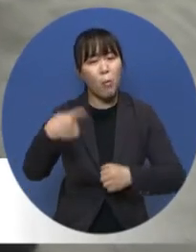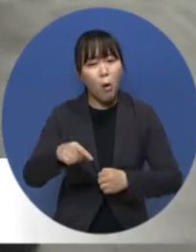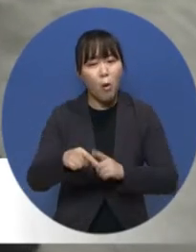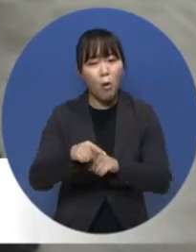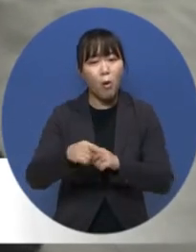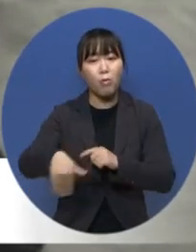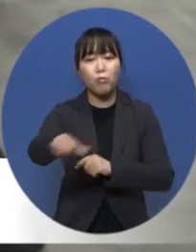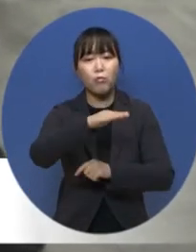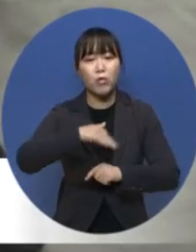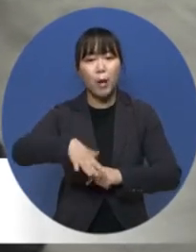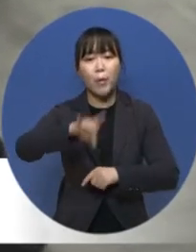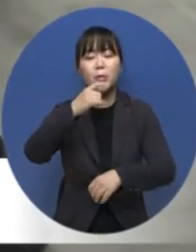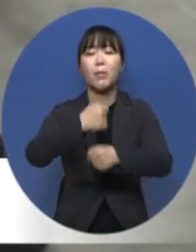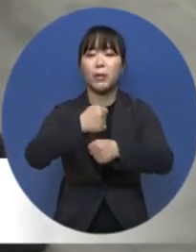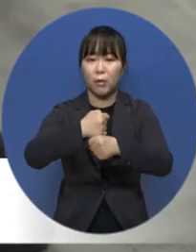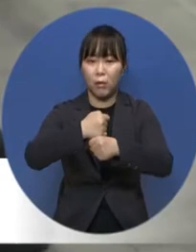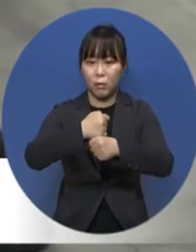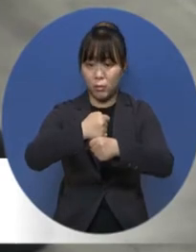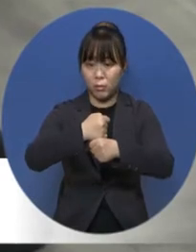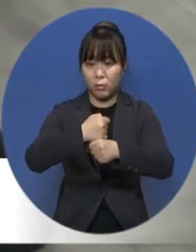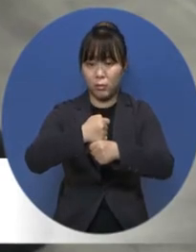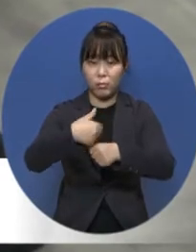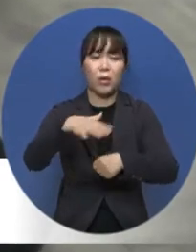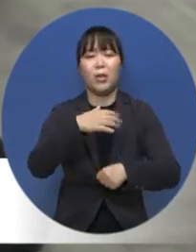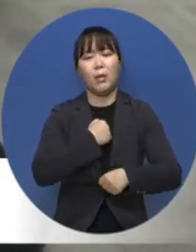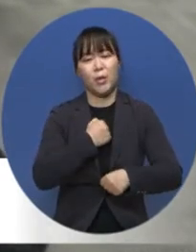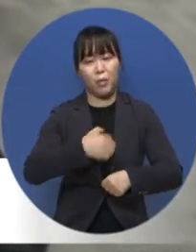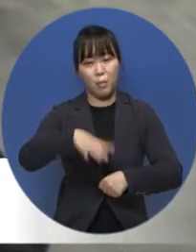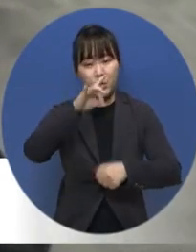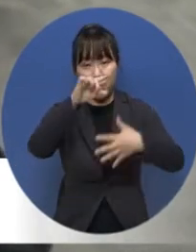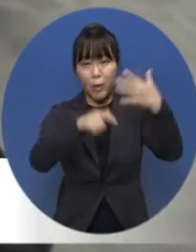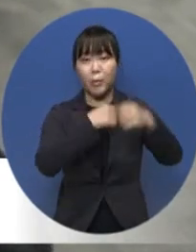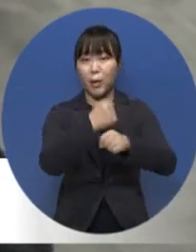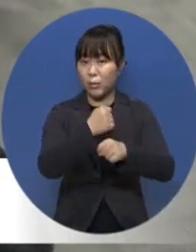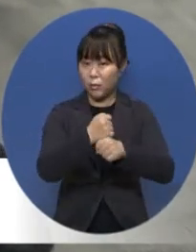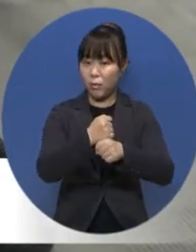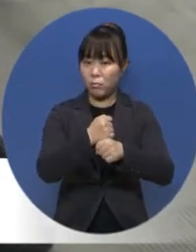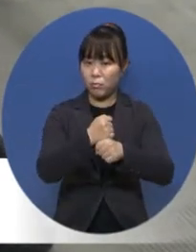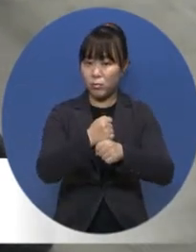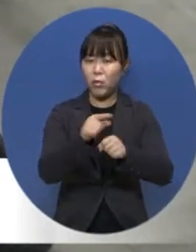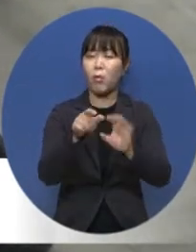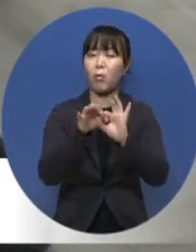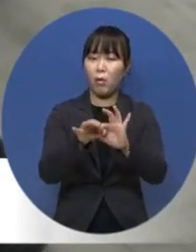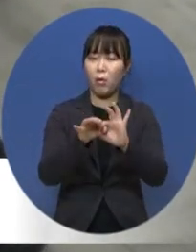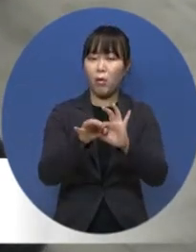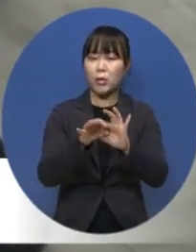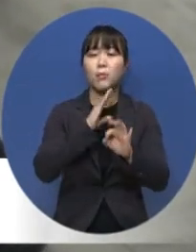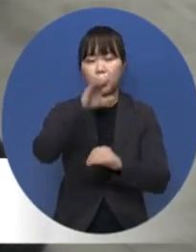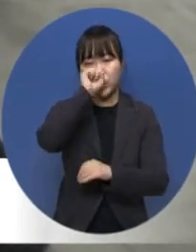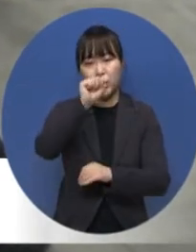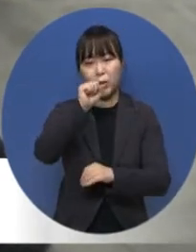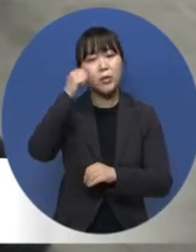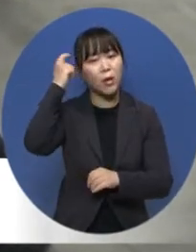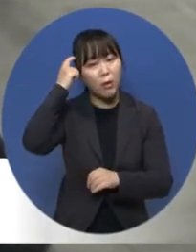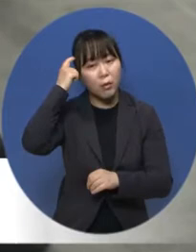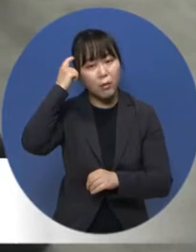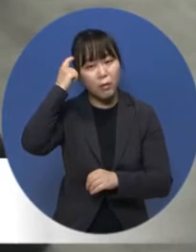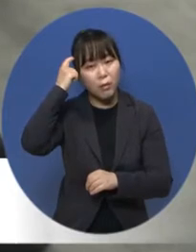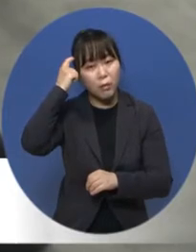먼저 만들었다. 우리가 답답해서 우리가 먼저 매뉴얼 만든 거 아니냐. 저는 그거 좋다고 생각해요.